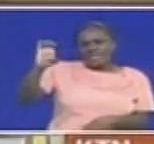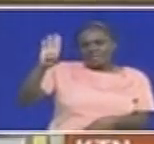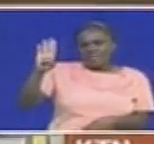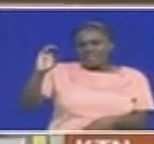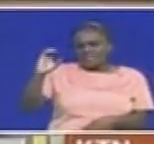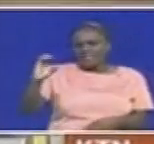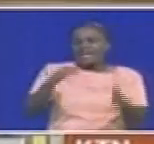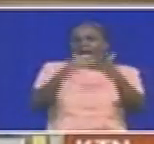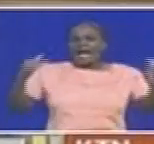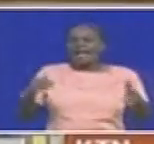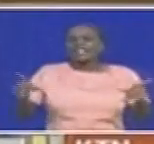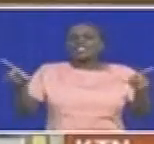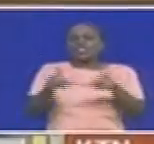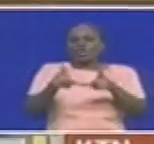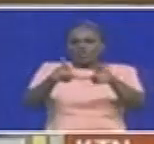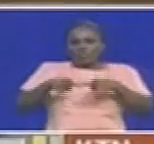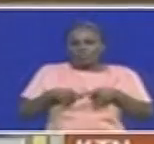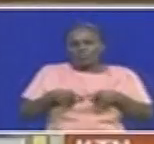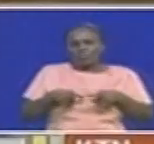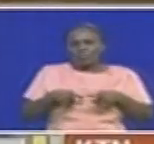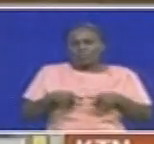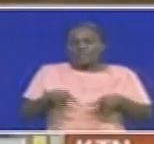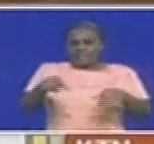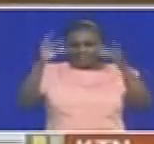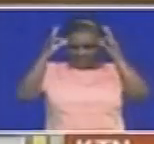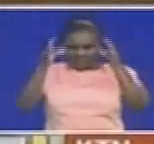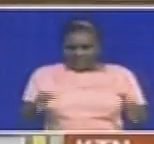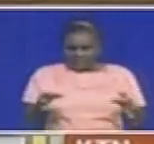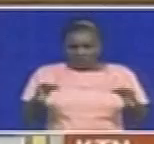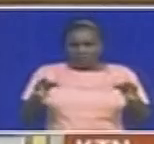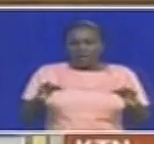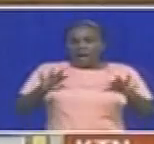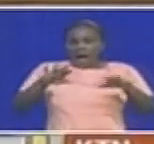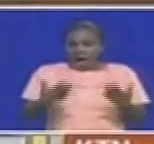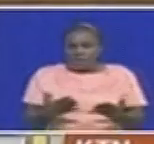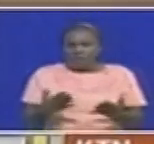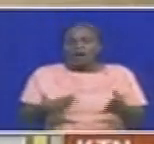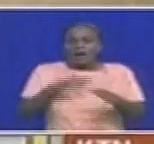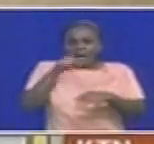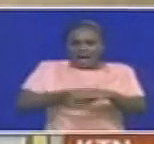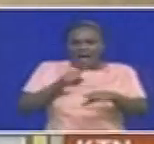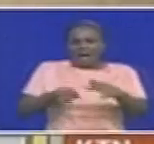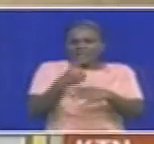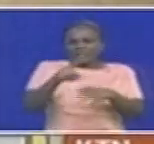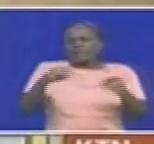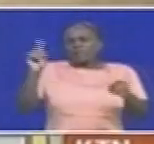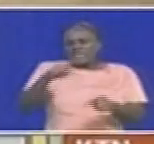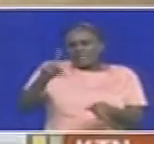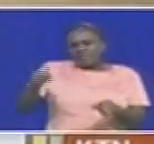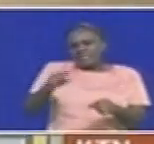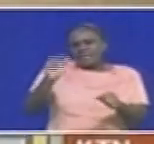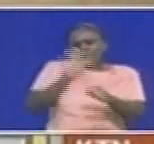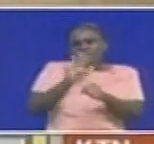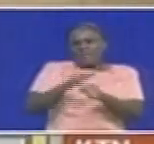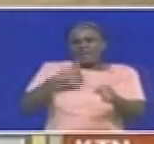kwa kumpa kwenye cheti Stephen Kariuki. Uamuzi huo umefikiwa baada ya mkanganyiko kuzuka hata zaidi kwenye rekodi za tume ya IBC